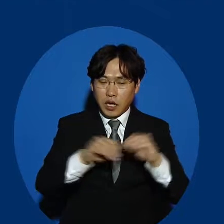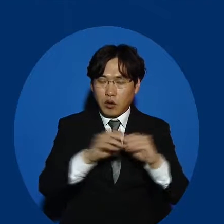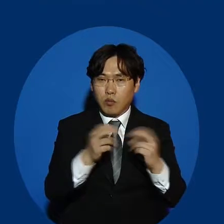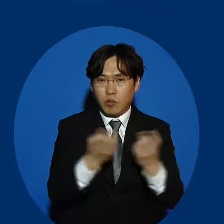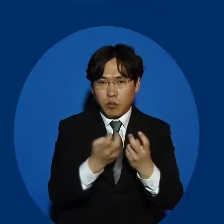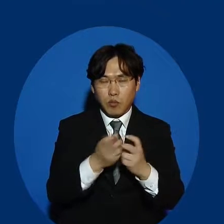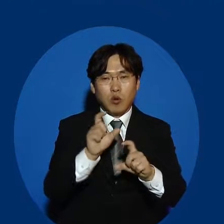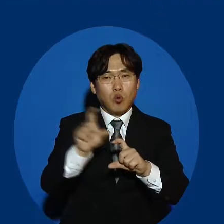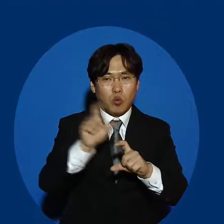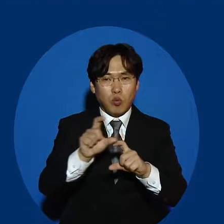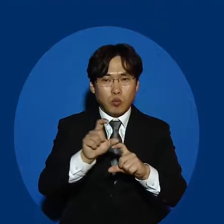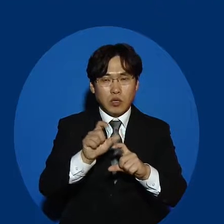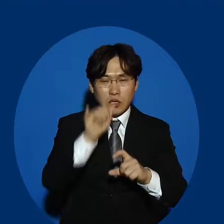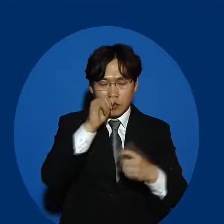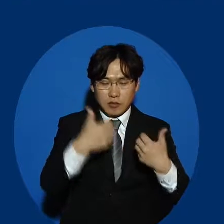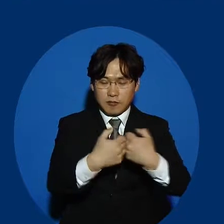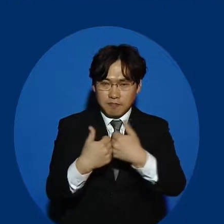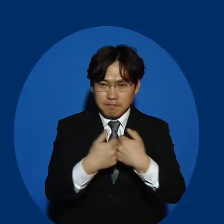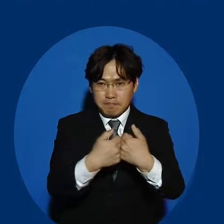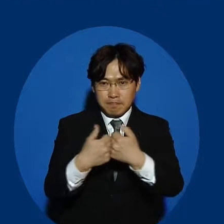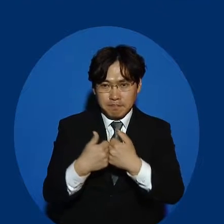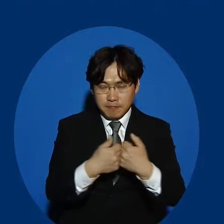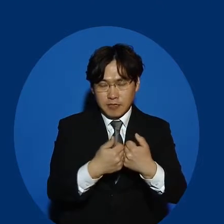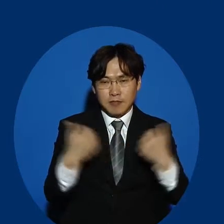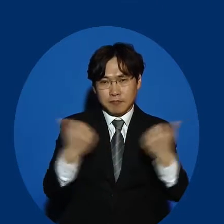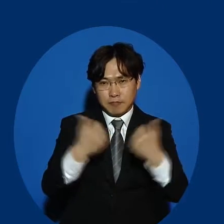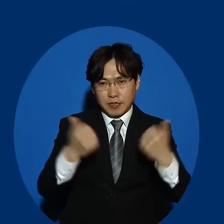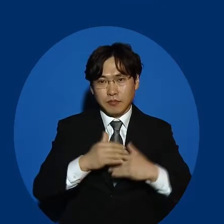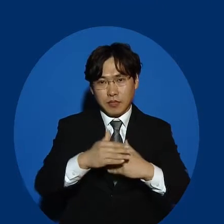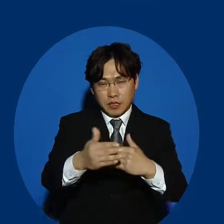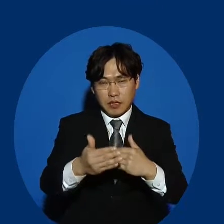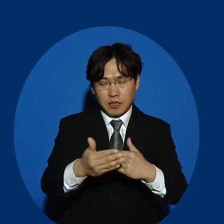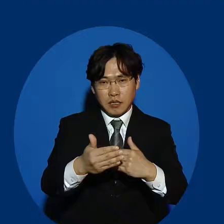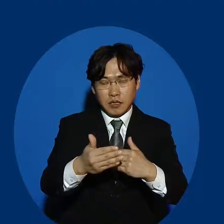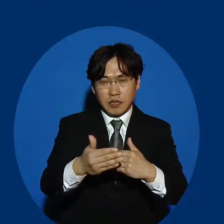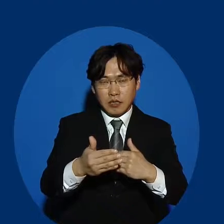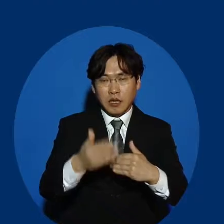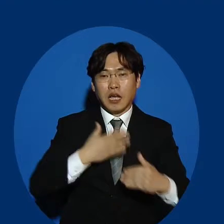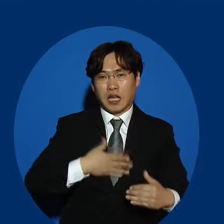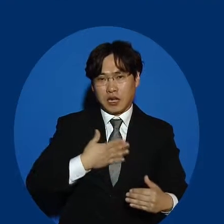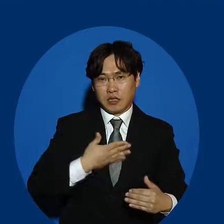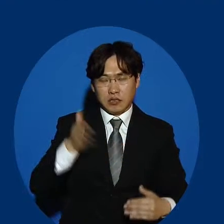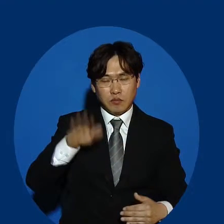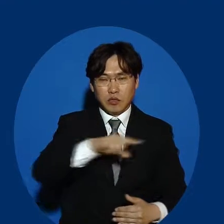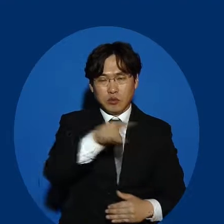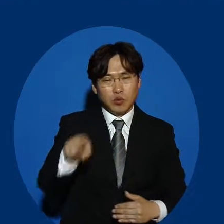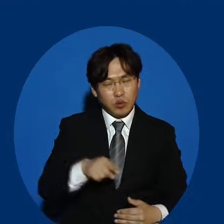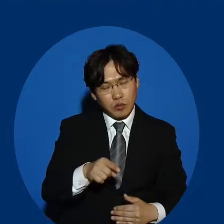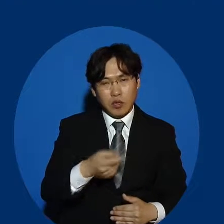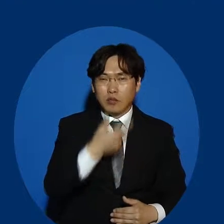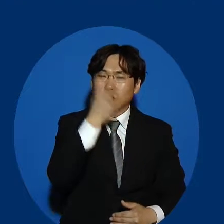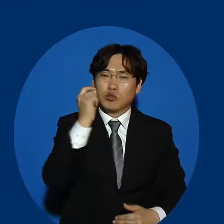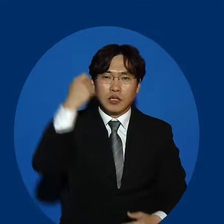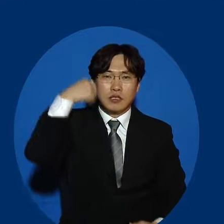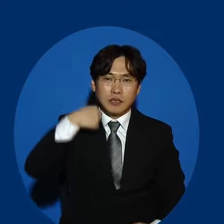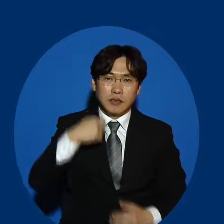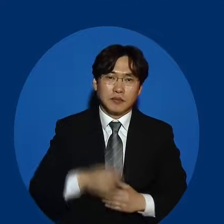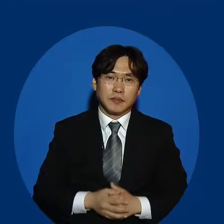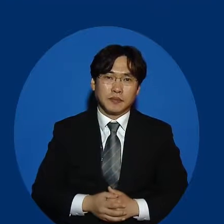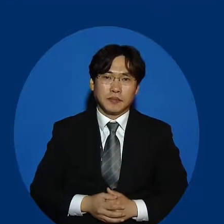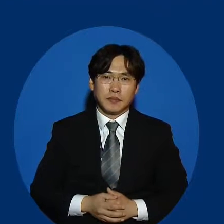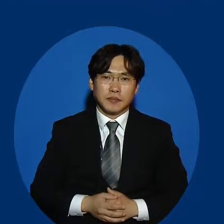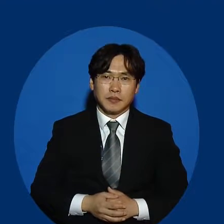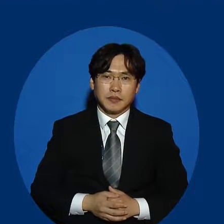뭐 많은 그 회의를 거쳤다는 것도 알고 있는데 좀 아쉬움은 좀 있습니다. 이 감염병에서의